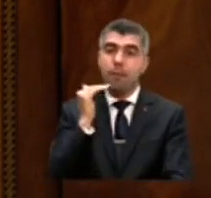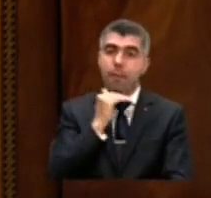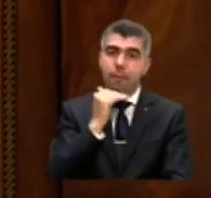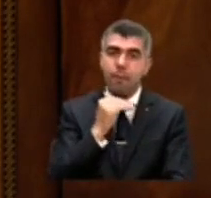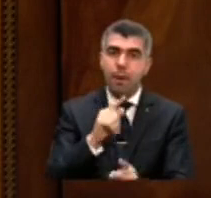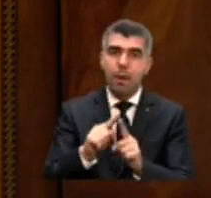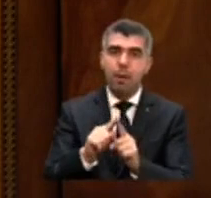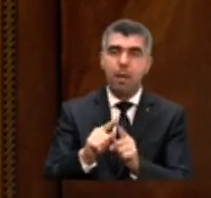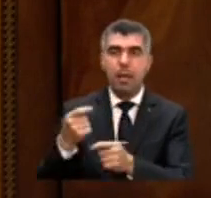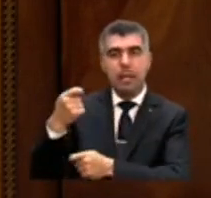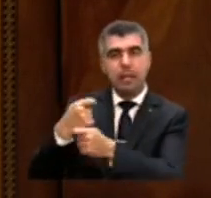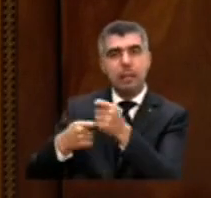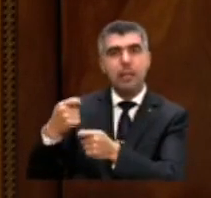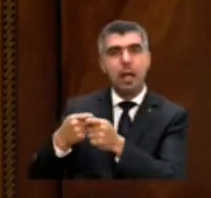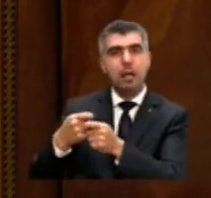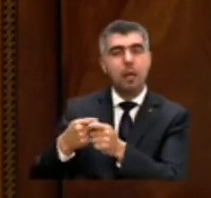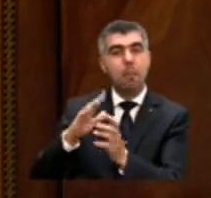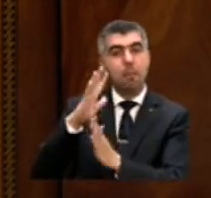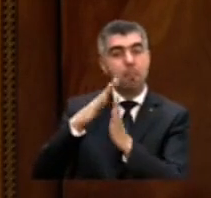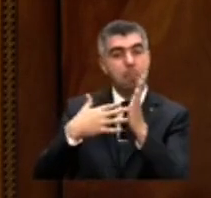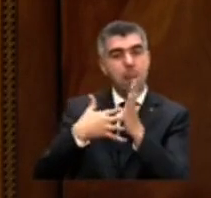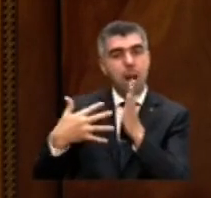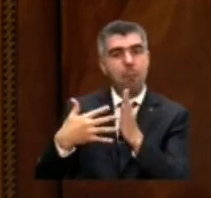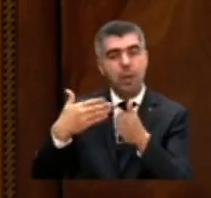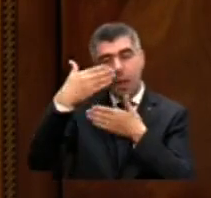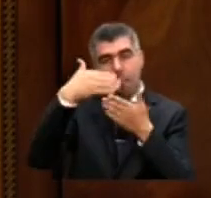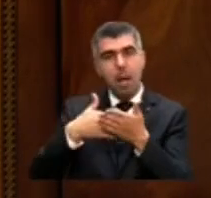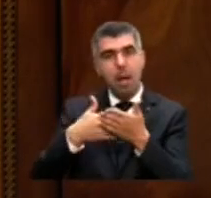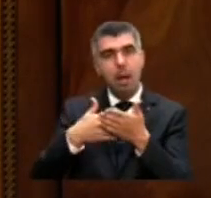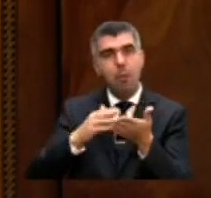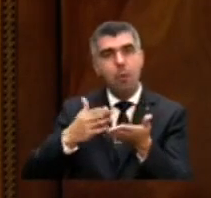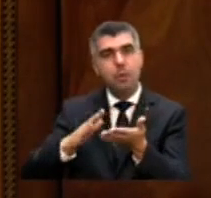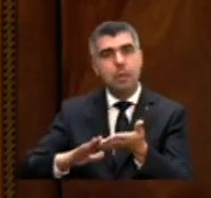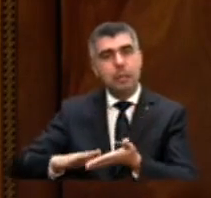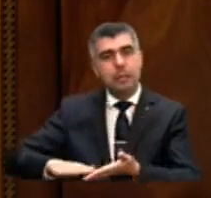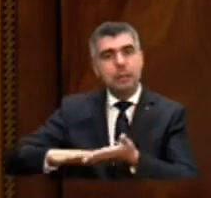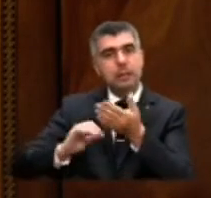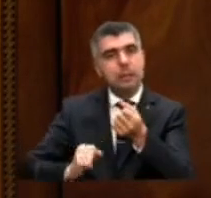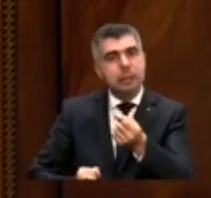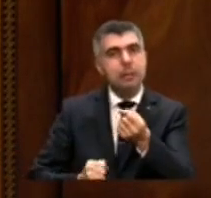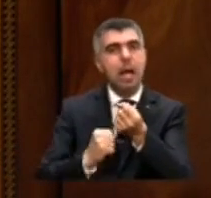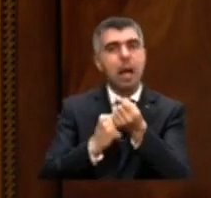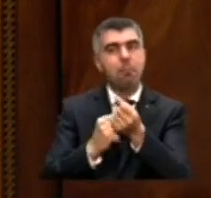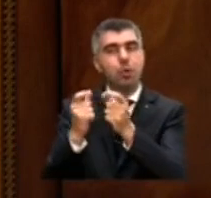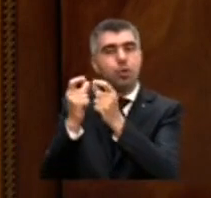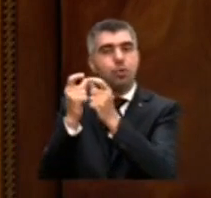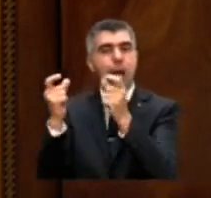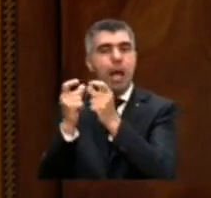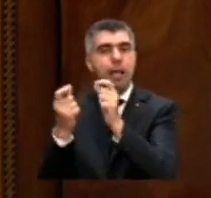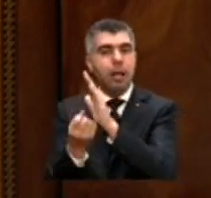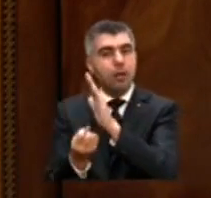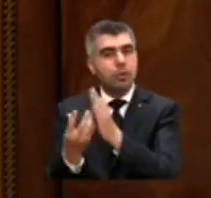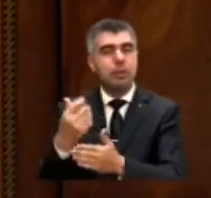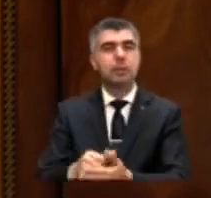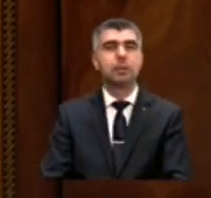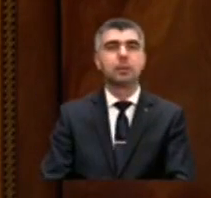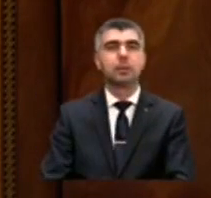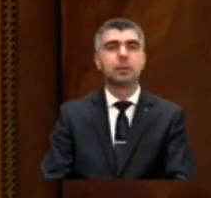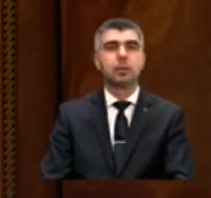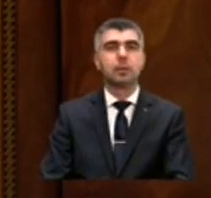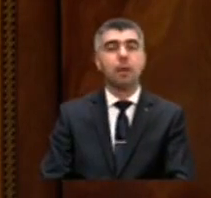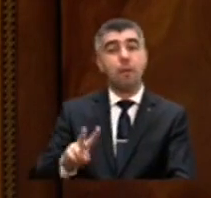الوطني، وضع برنامج وطني وجهوي من أجل دعم المقاولات الناشئة في القطاعات الواعدة،